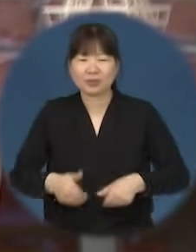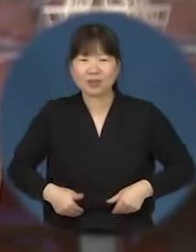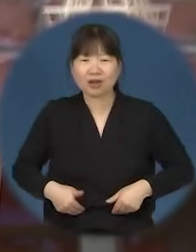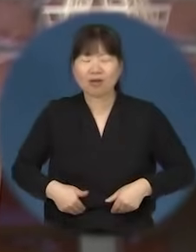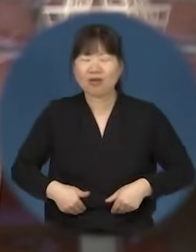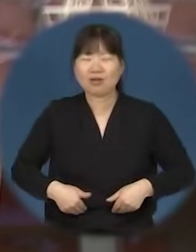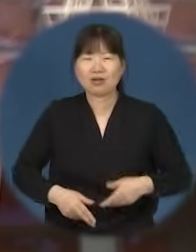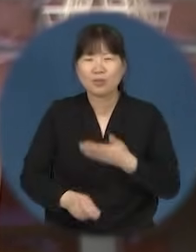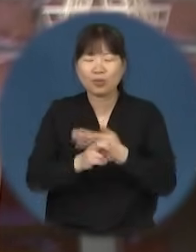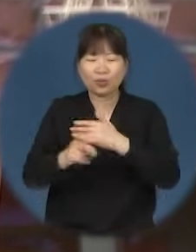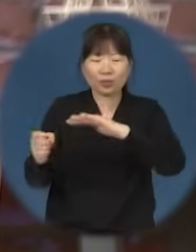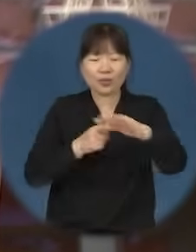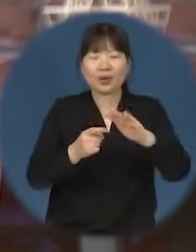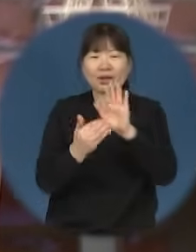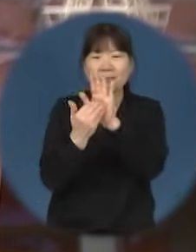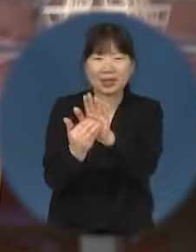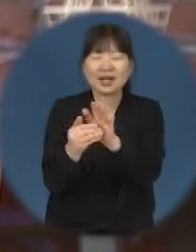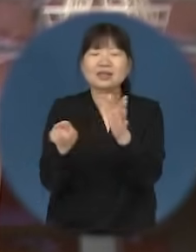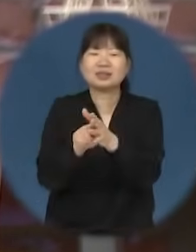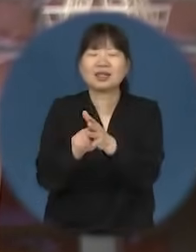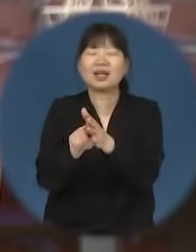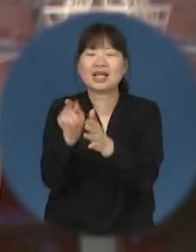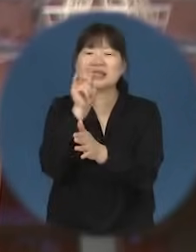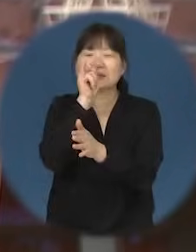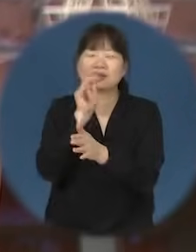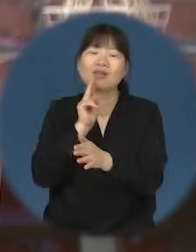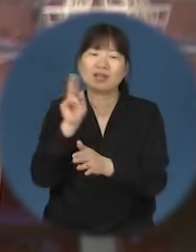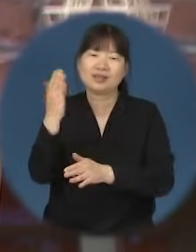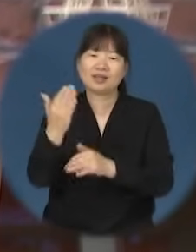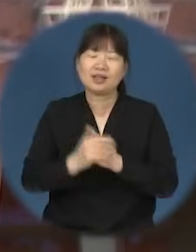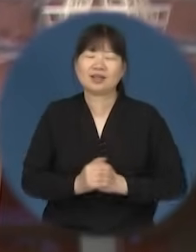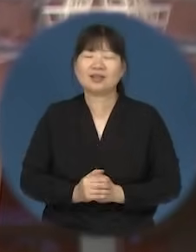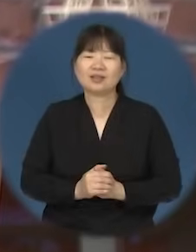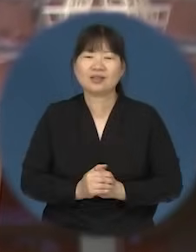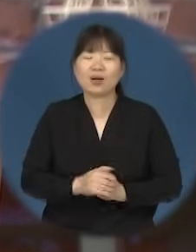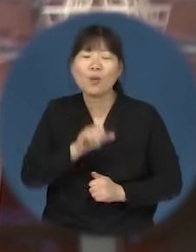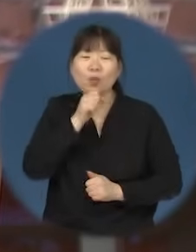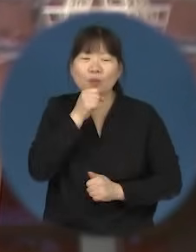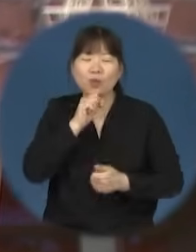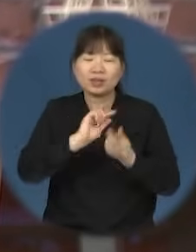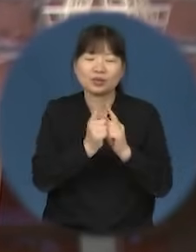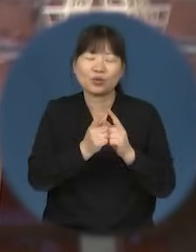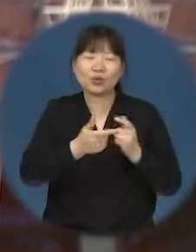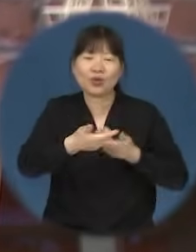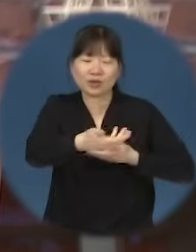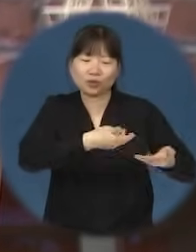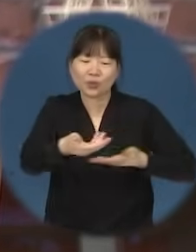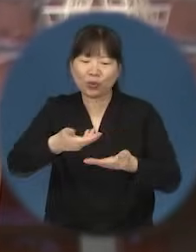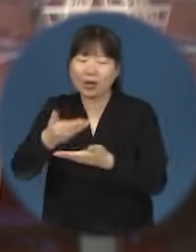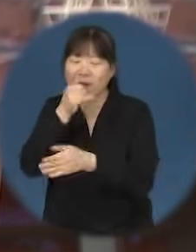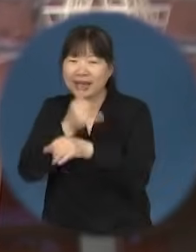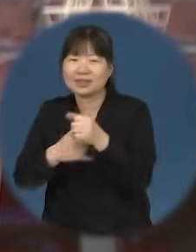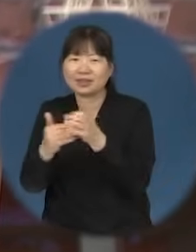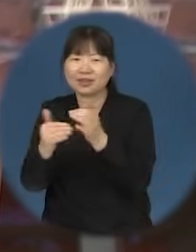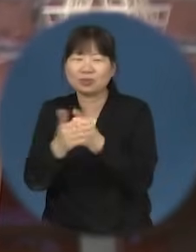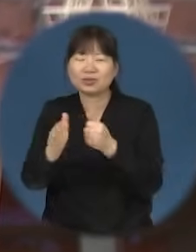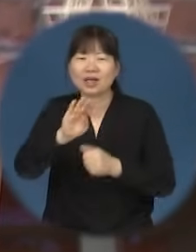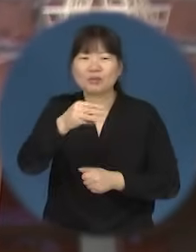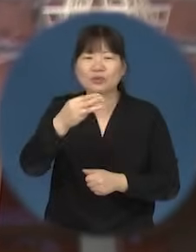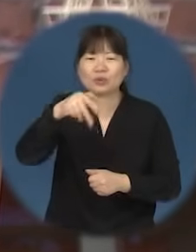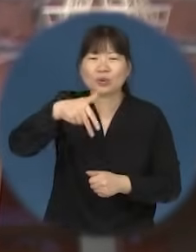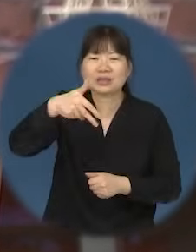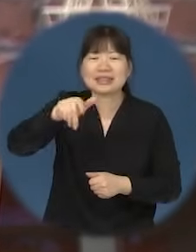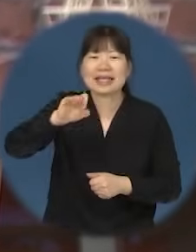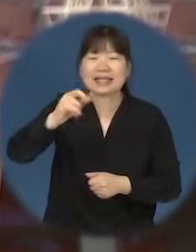누구도 위변조하지 못하는 신뢰성이 있어야 예. 그러니까 포인트들이 서로 교환이 되니까 예. 그러니까 블록체인으로 갈 수밖에 없는